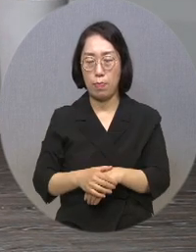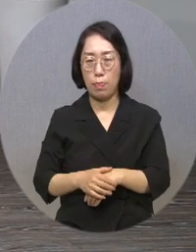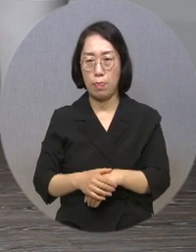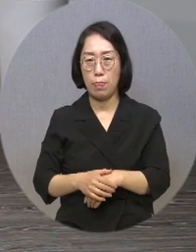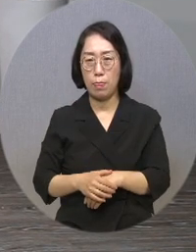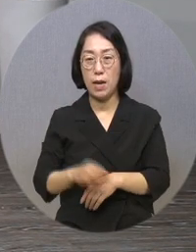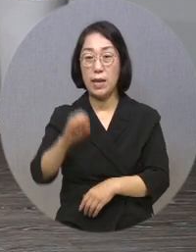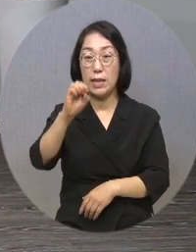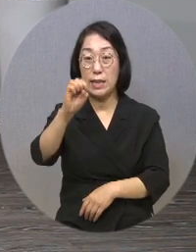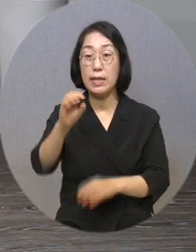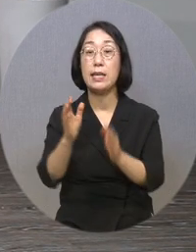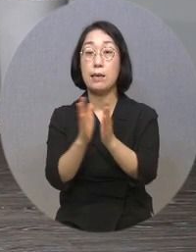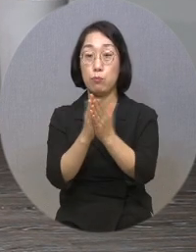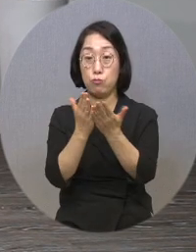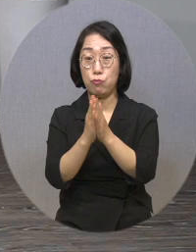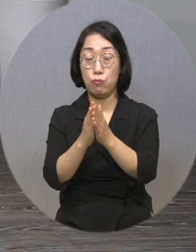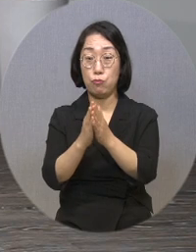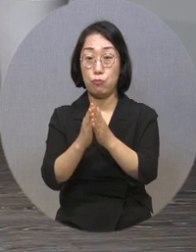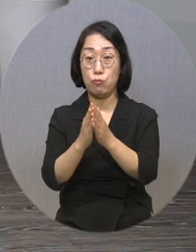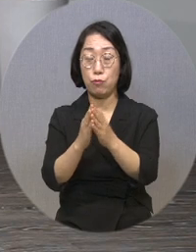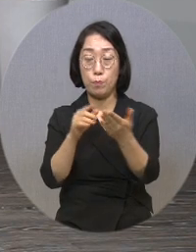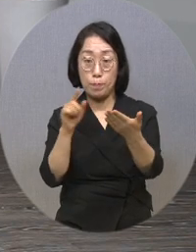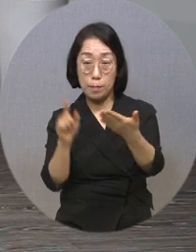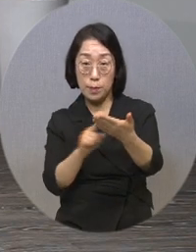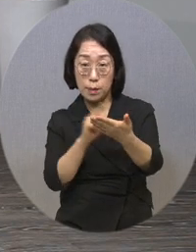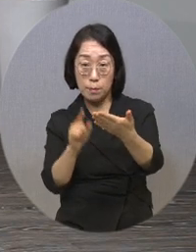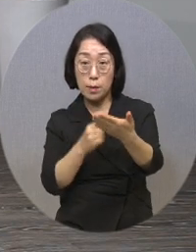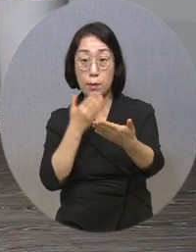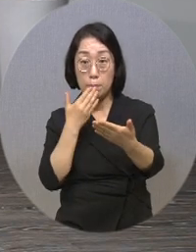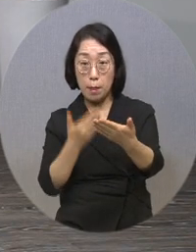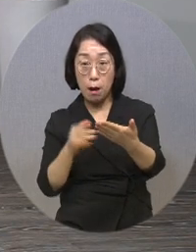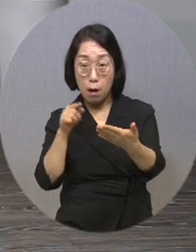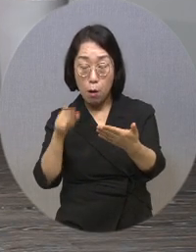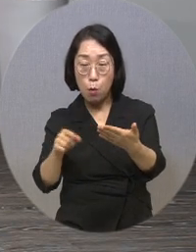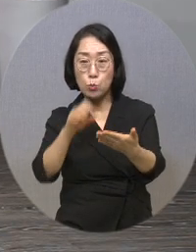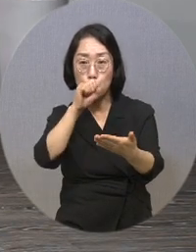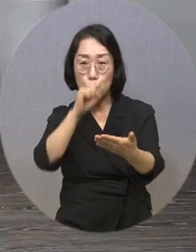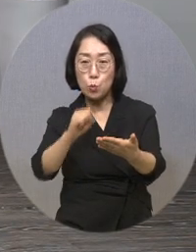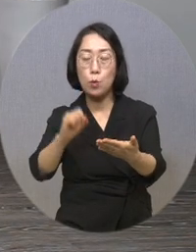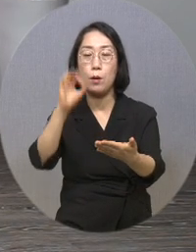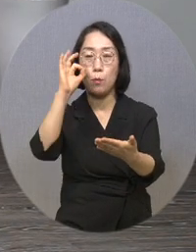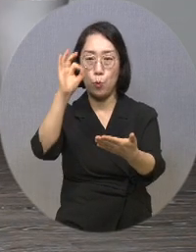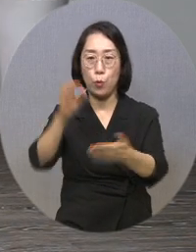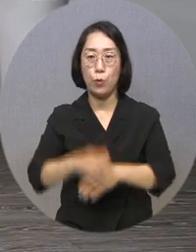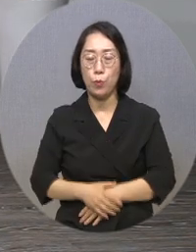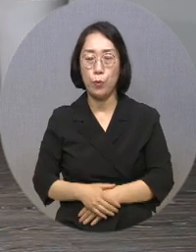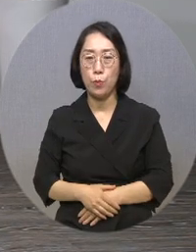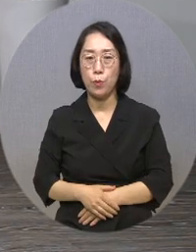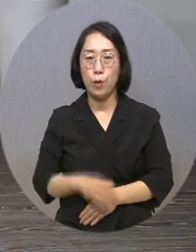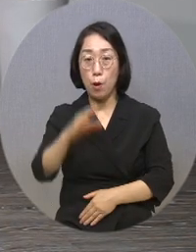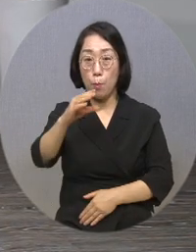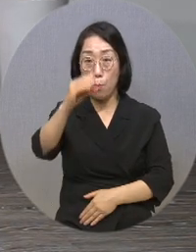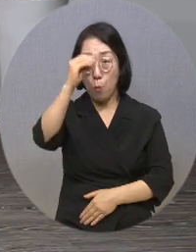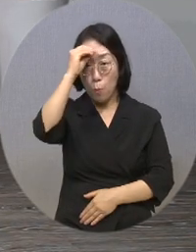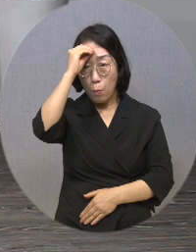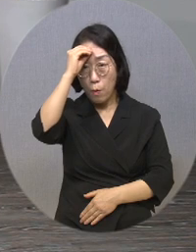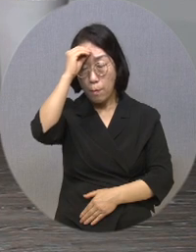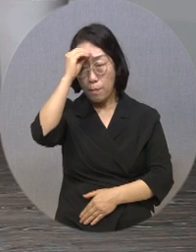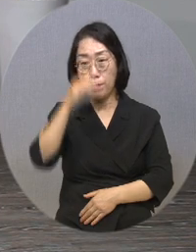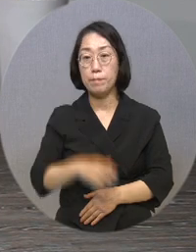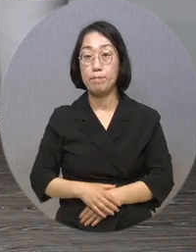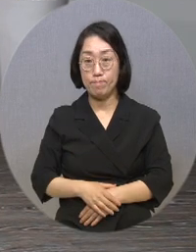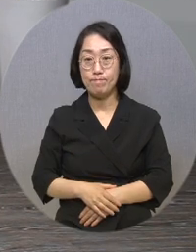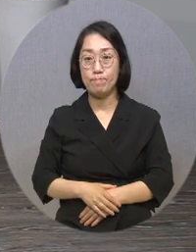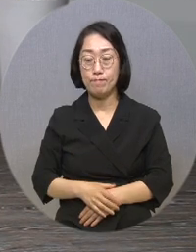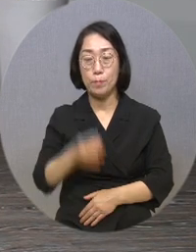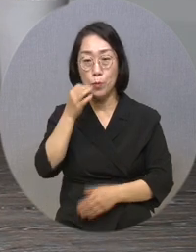보여주시니까 저는 이런 되게 좋게 지금 보고 보이거든요. 근데 모범적인 사례로 이제 이북을